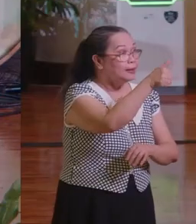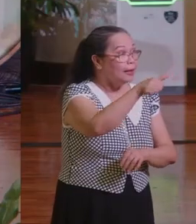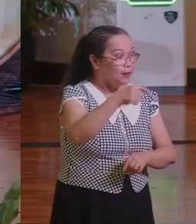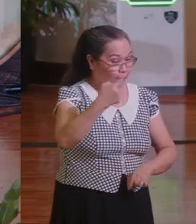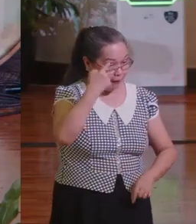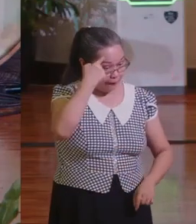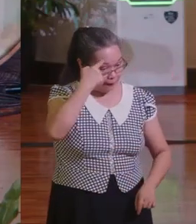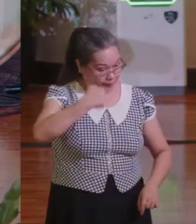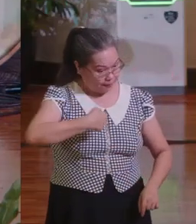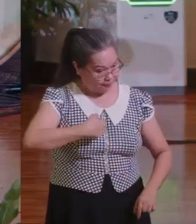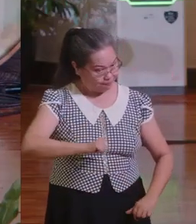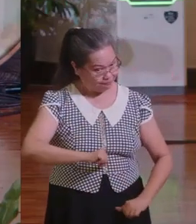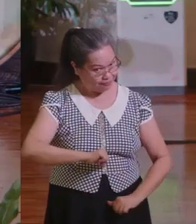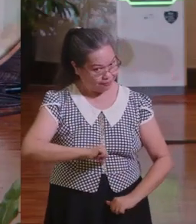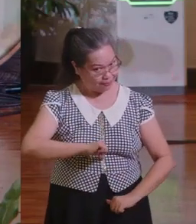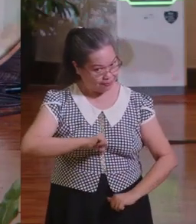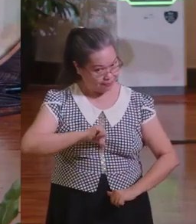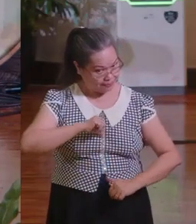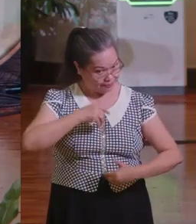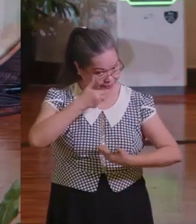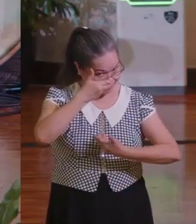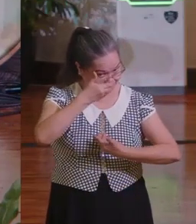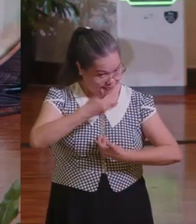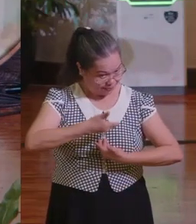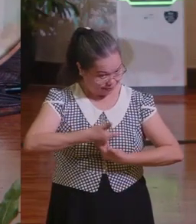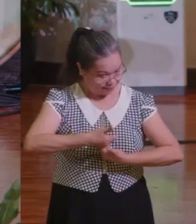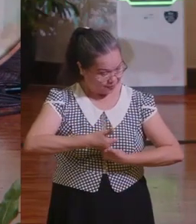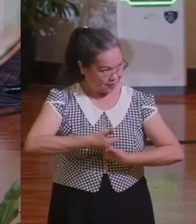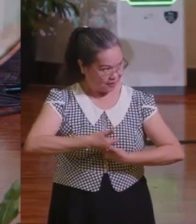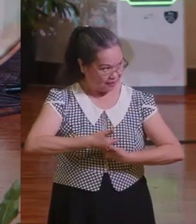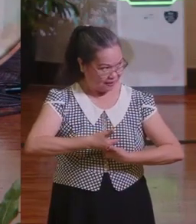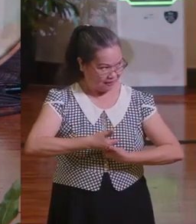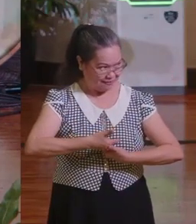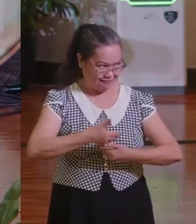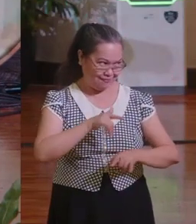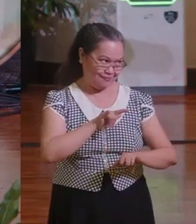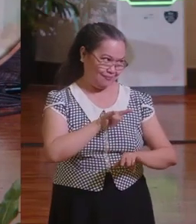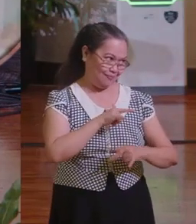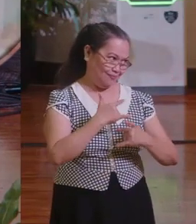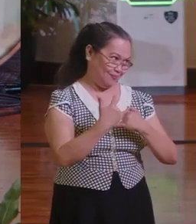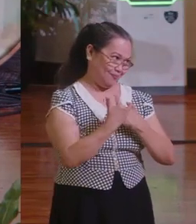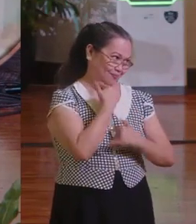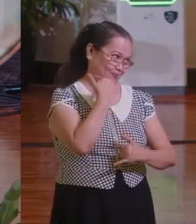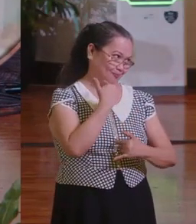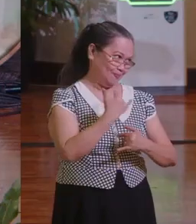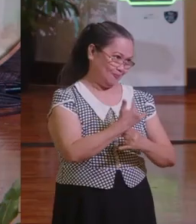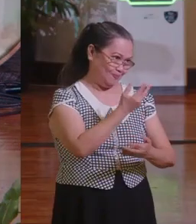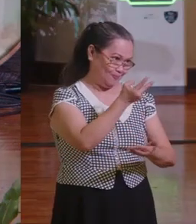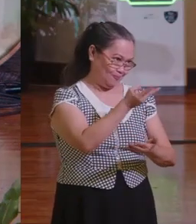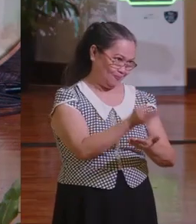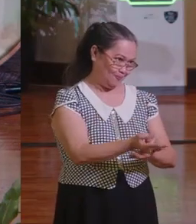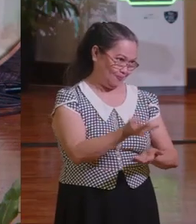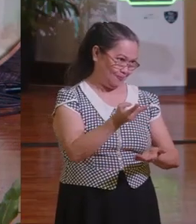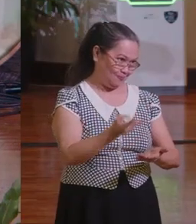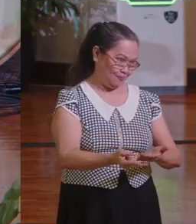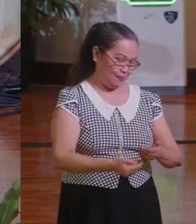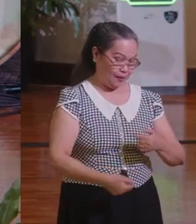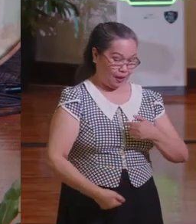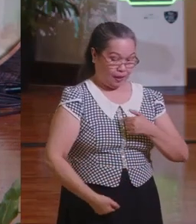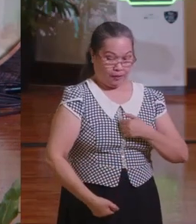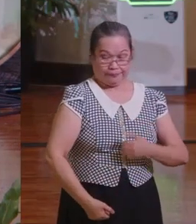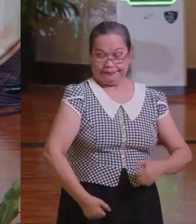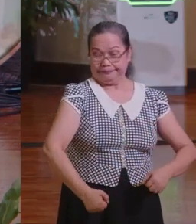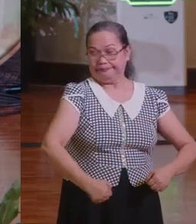thinks that he stands take heed lest he fall. Yung mga nag-aakalang sila ay